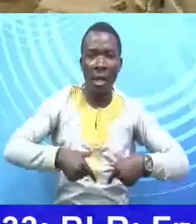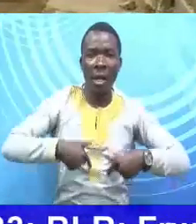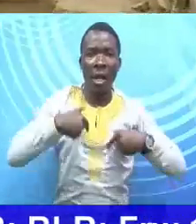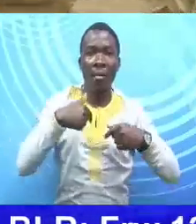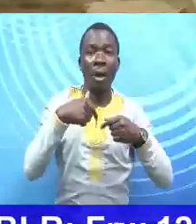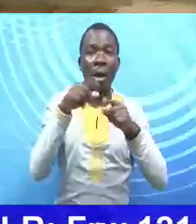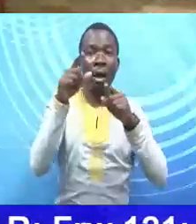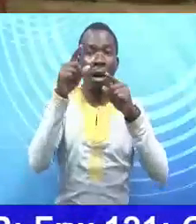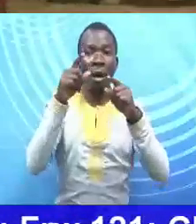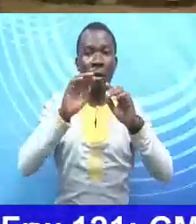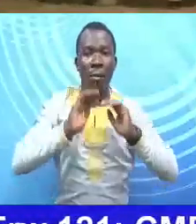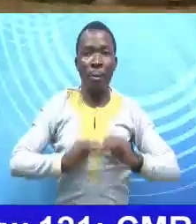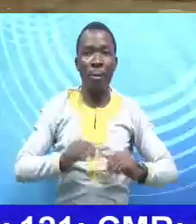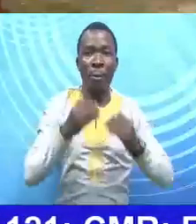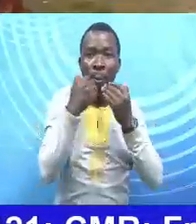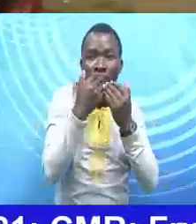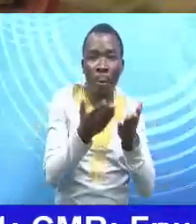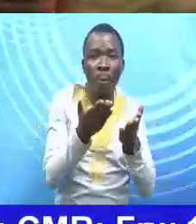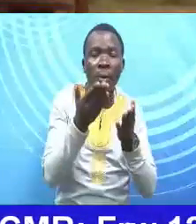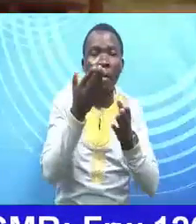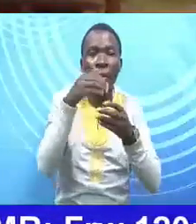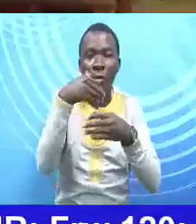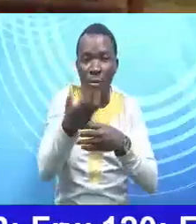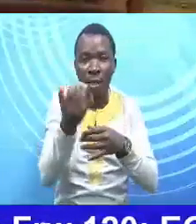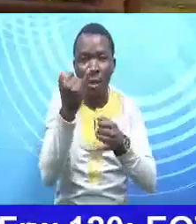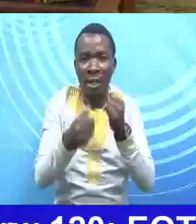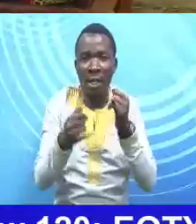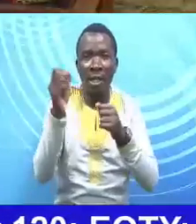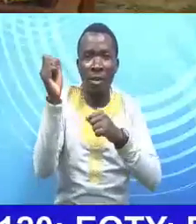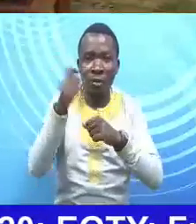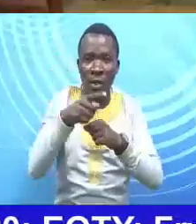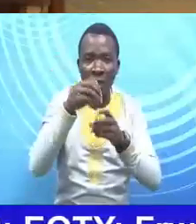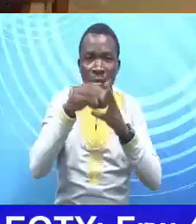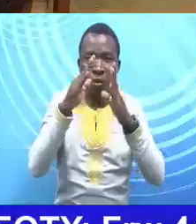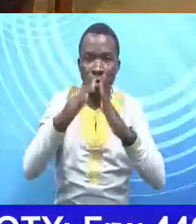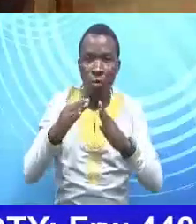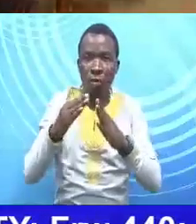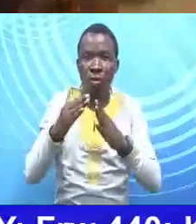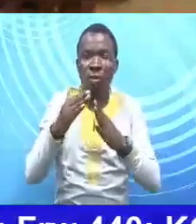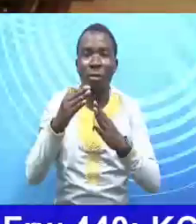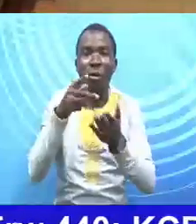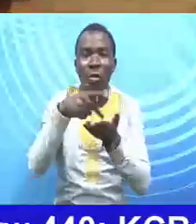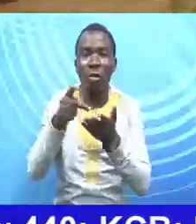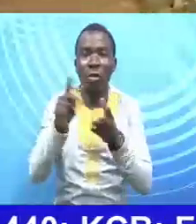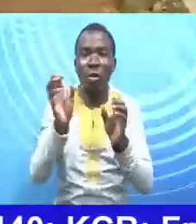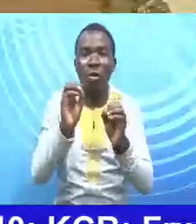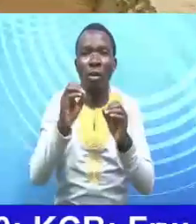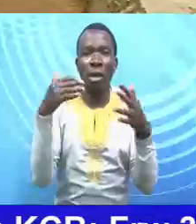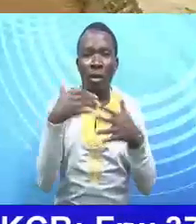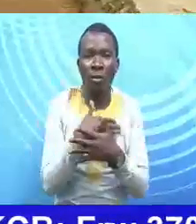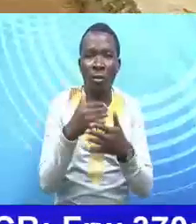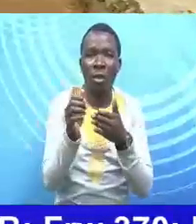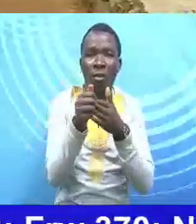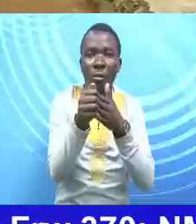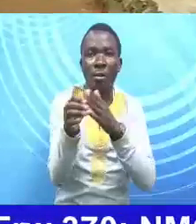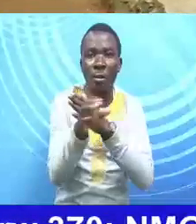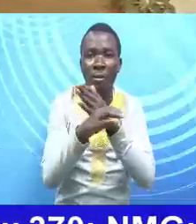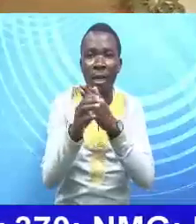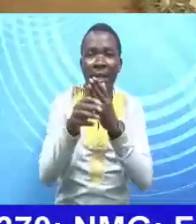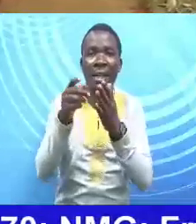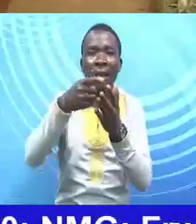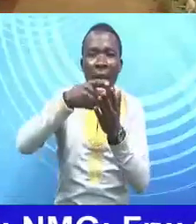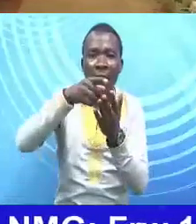yuko yaramaze muri iyi nzu giye kingana n'ukwezi adafite ubwishyu ngo yaje gutungurwa n'uko ubuyobozi bw'aka kagari bwaje bukamusohora muri iyi